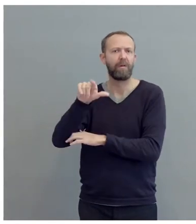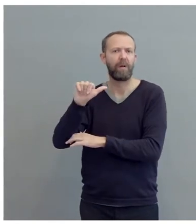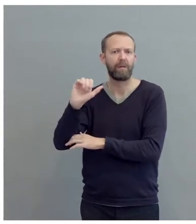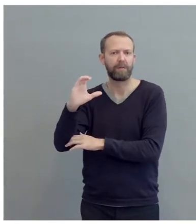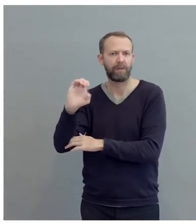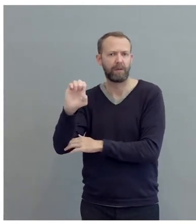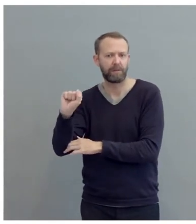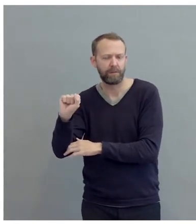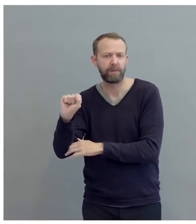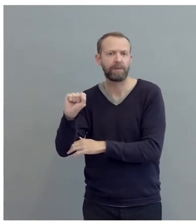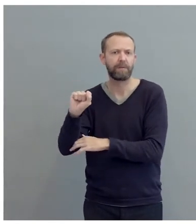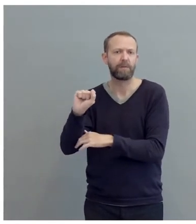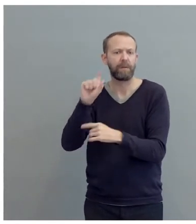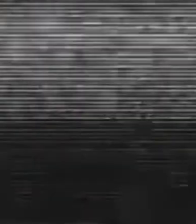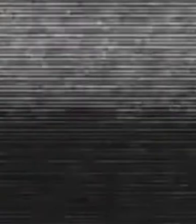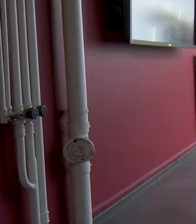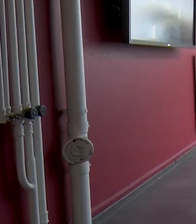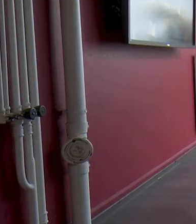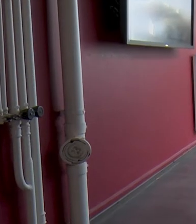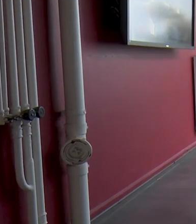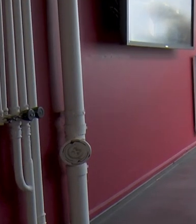question de la formation d'enseignants dits inclusifs.